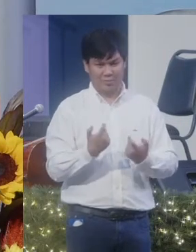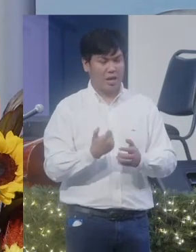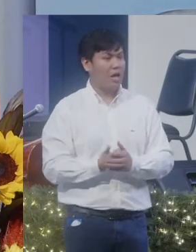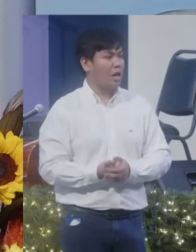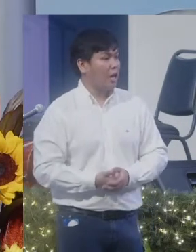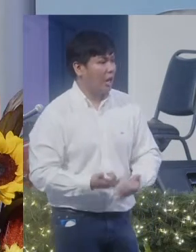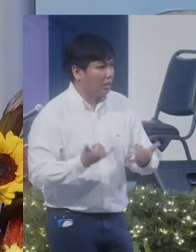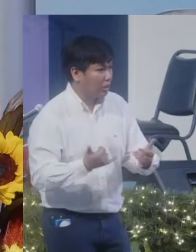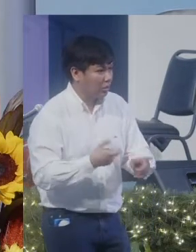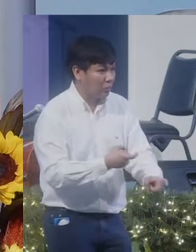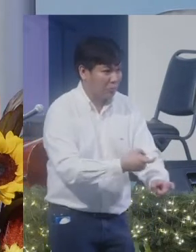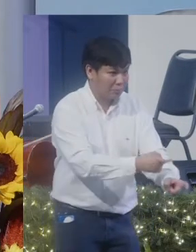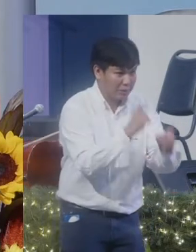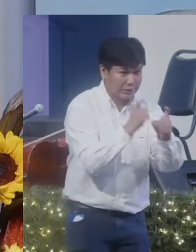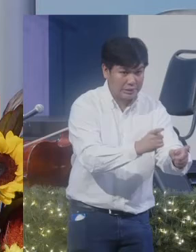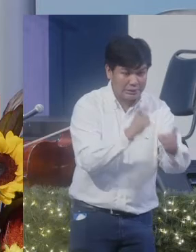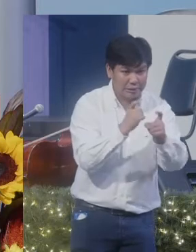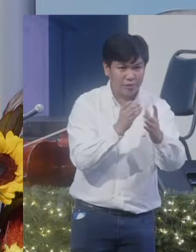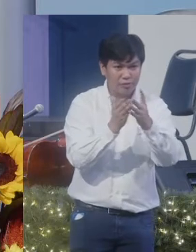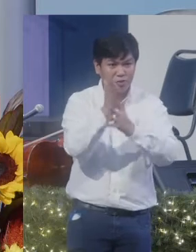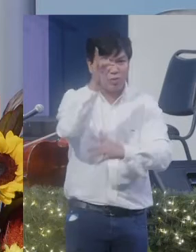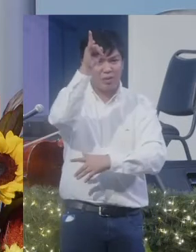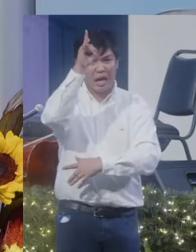sa kapangyarihan ng Diyos